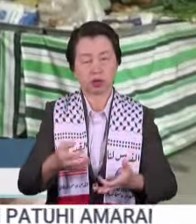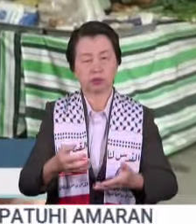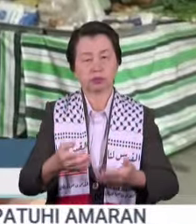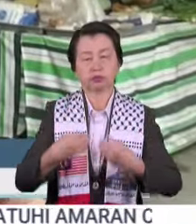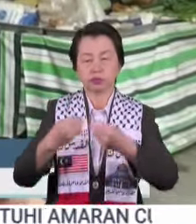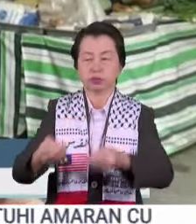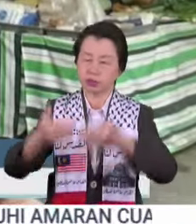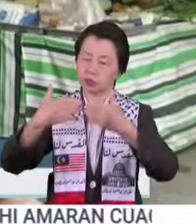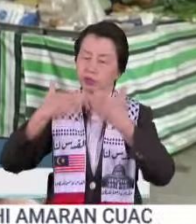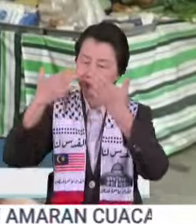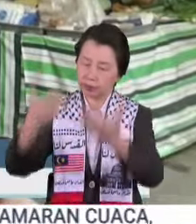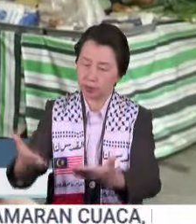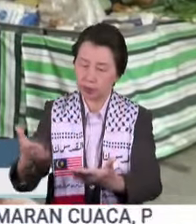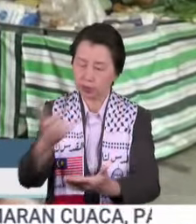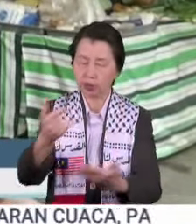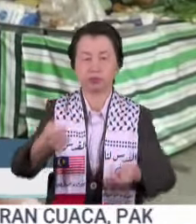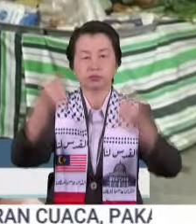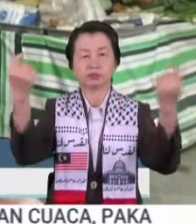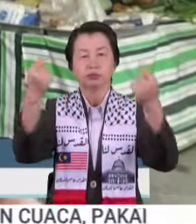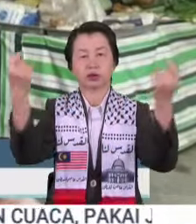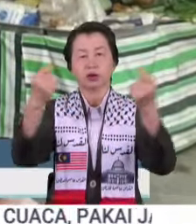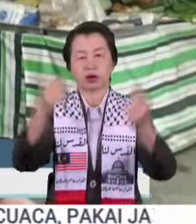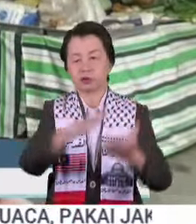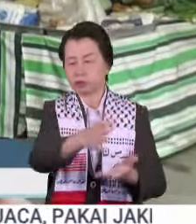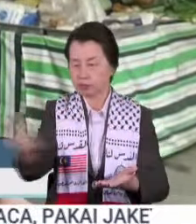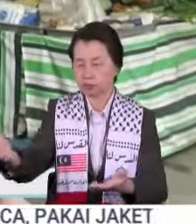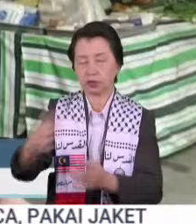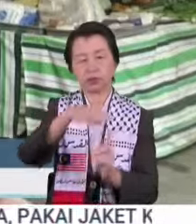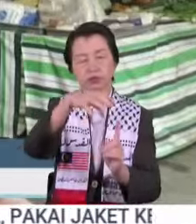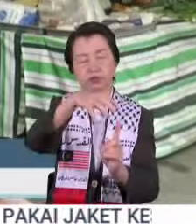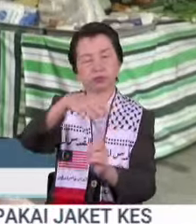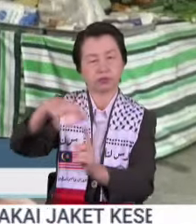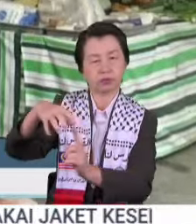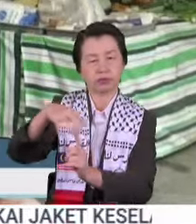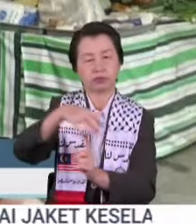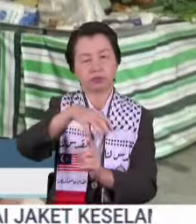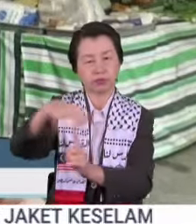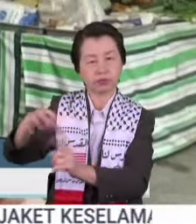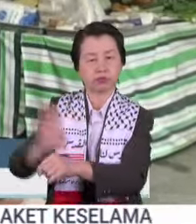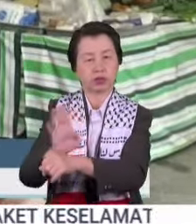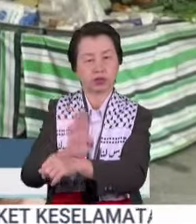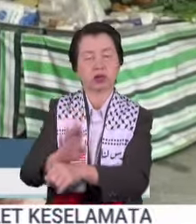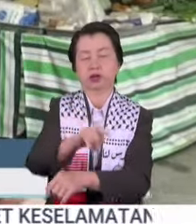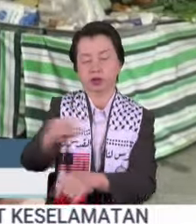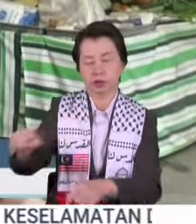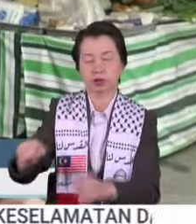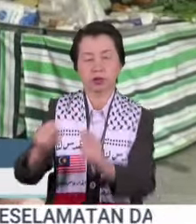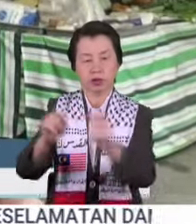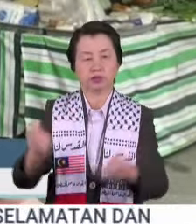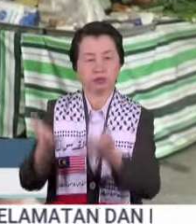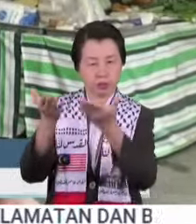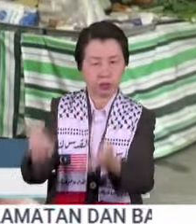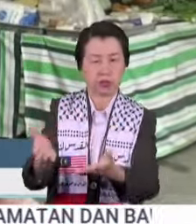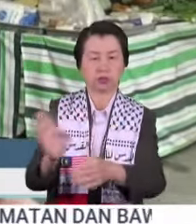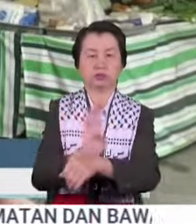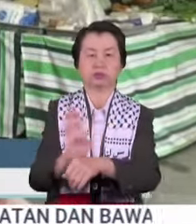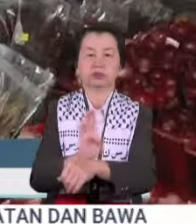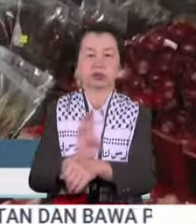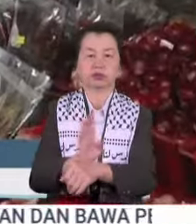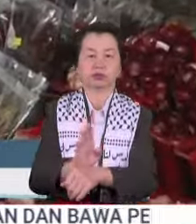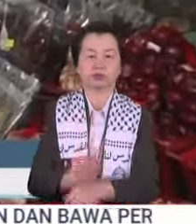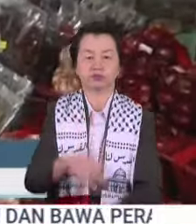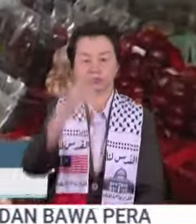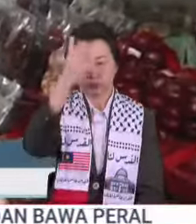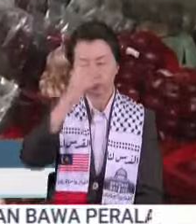penghargaan dan meraihkan penjajah penaga kecil ini di tempat di mana mereka Berniaga